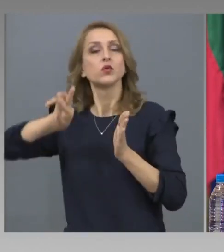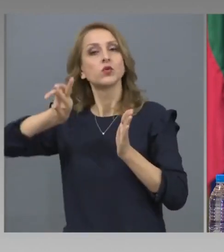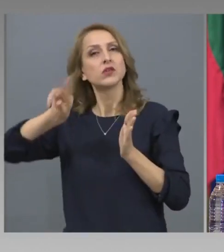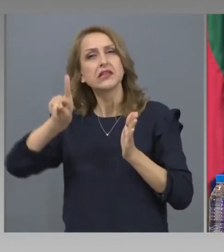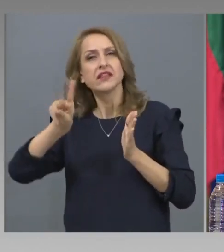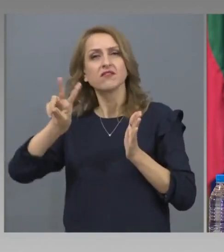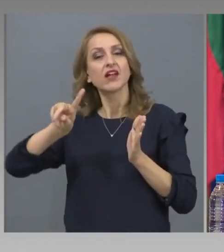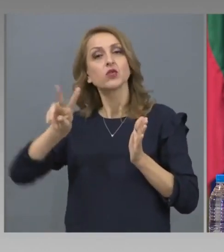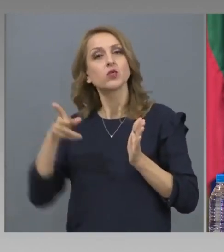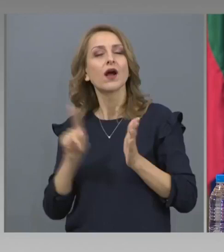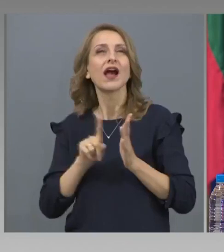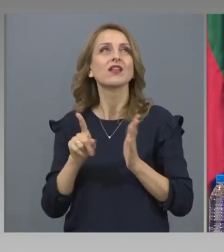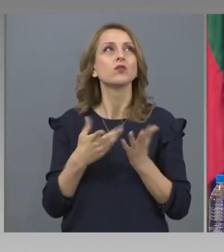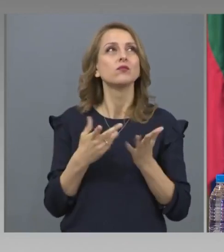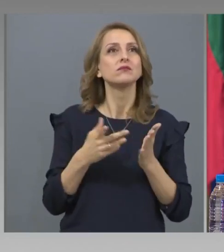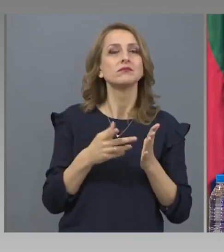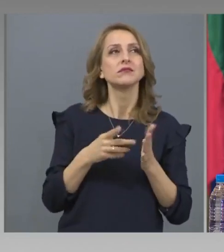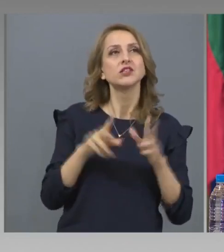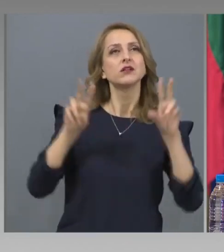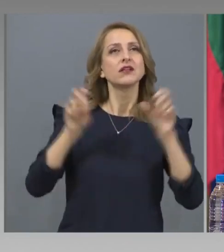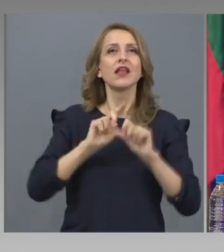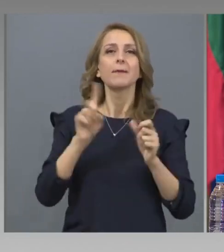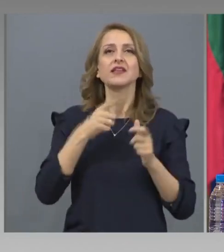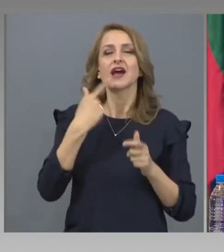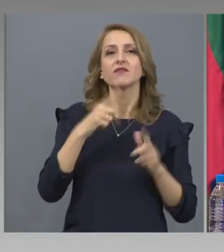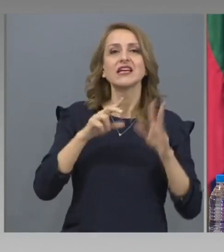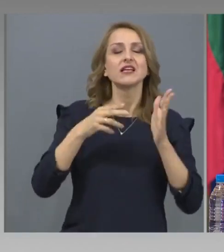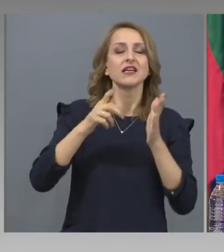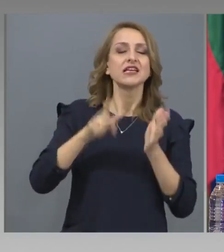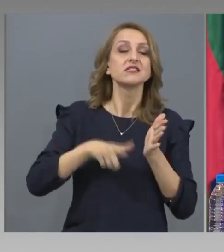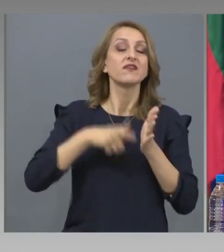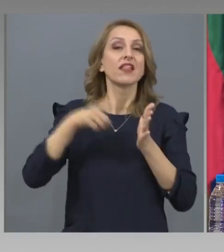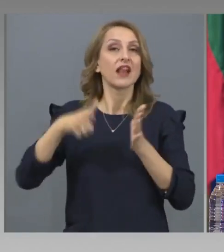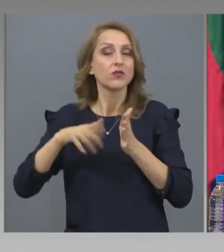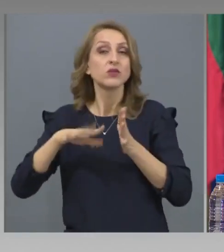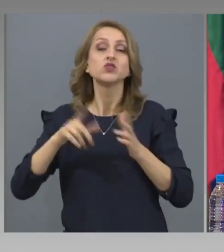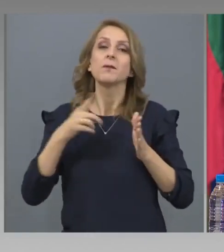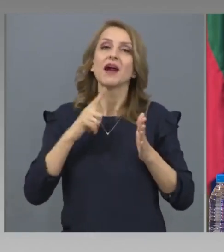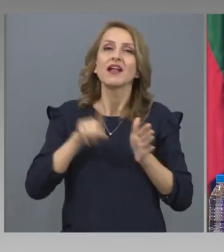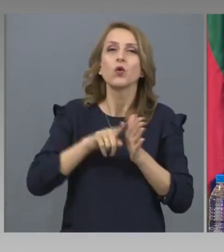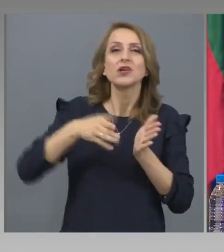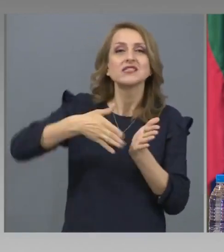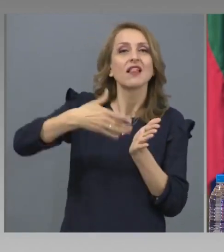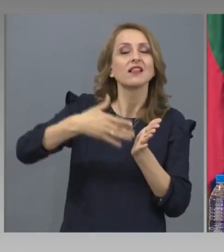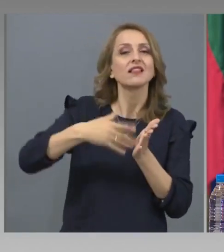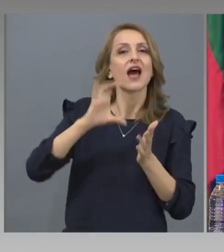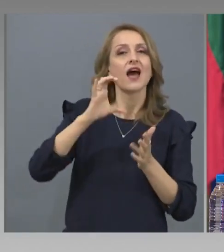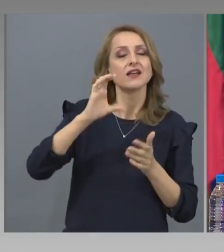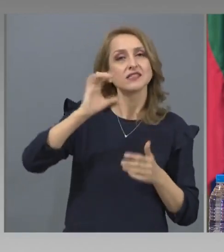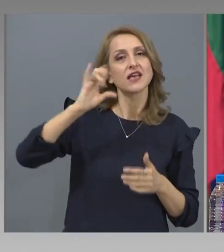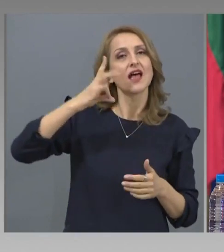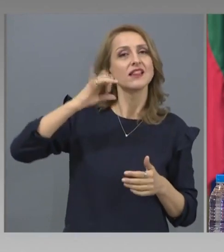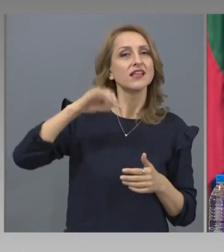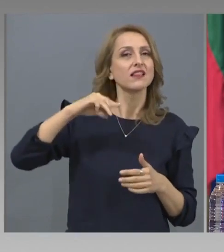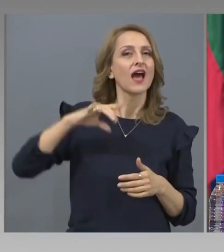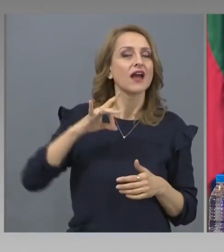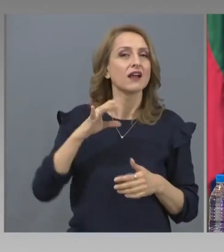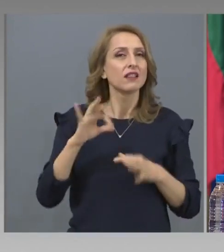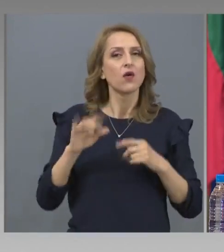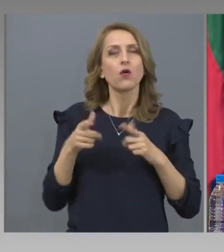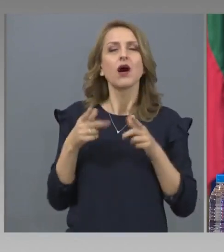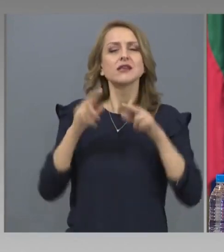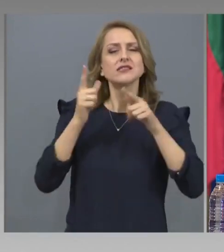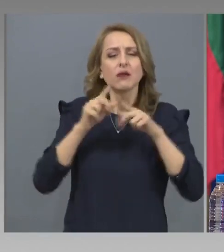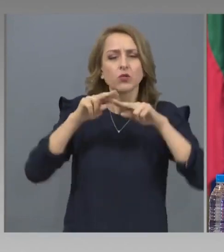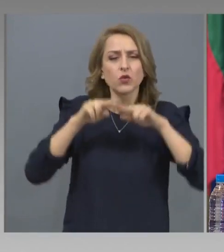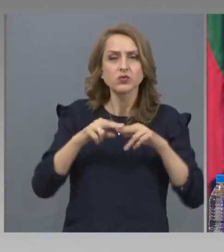нека да го наречеме санитарно извънредно положение, защото трябва да останат мерките 60-40, социалните